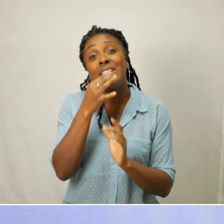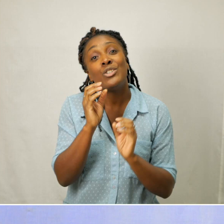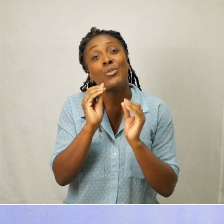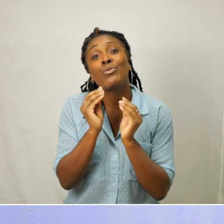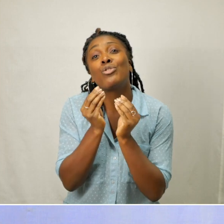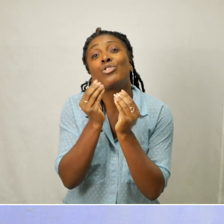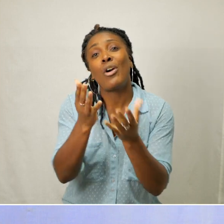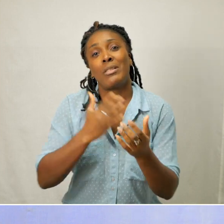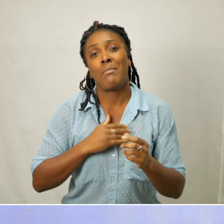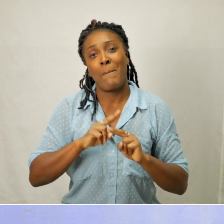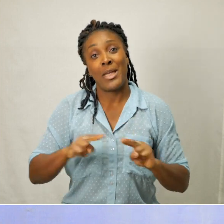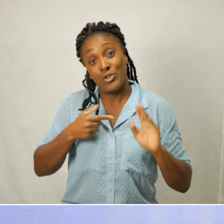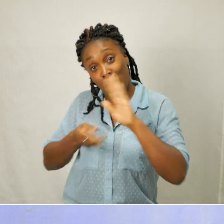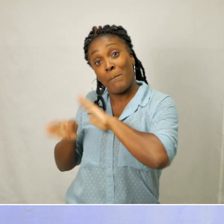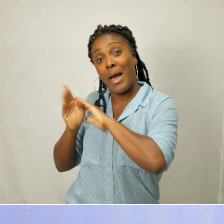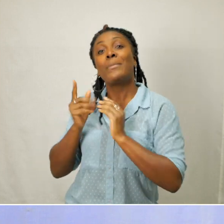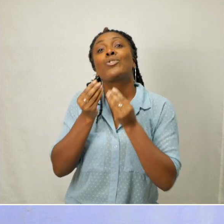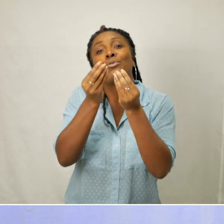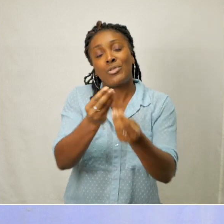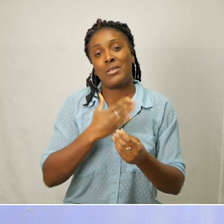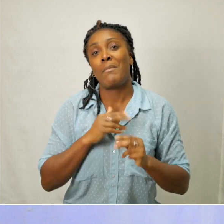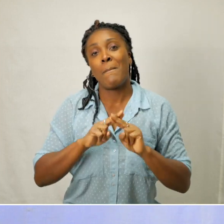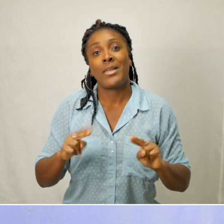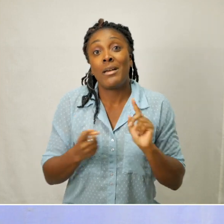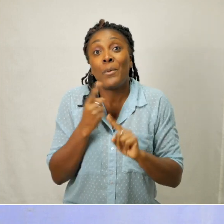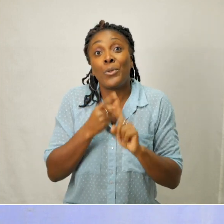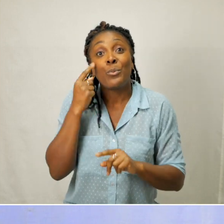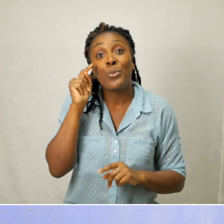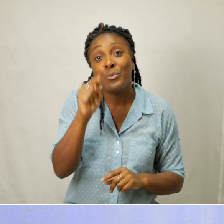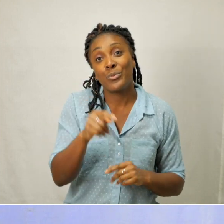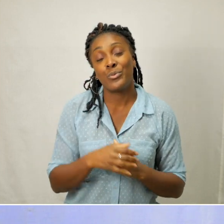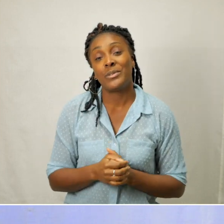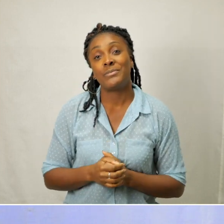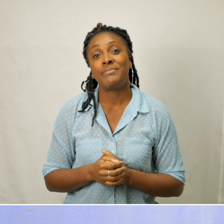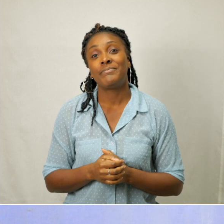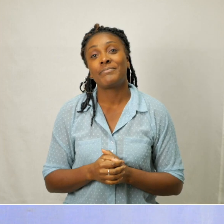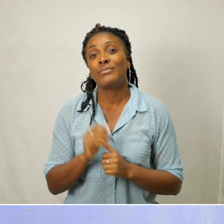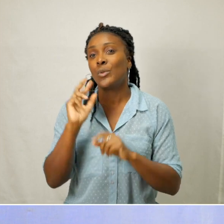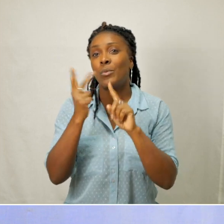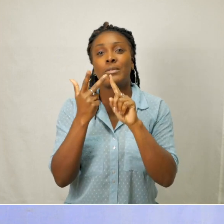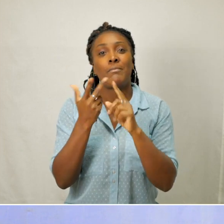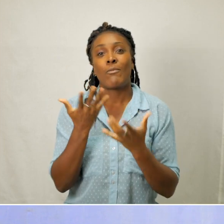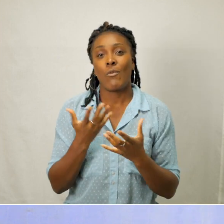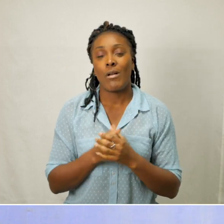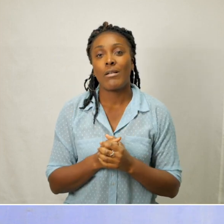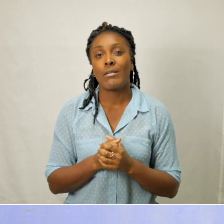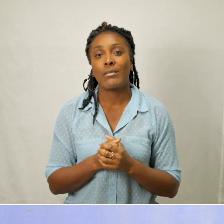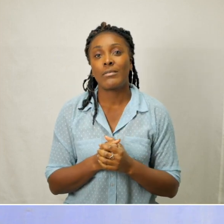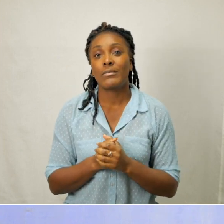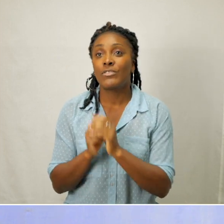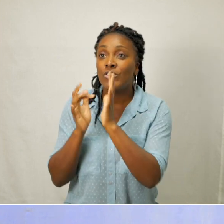vous laisse ma paix. Je m'en vais, mais je vous laisse ma paix. C'est capital pour vous. La troisième chose, il va leur laisser